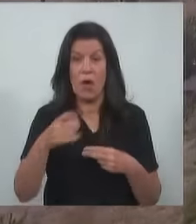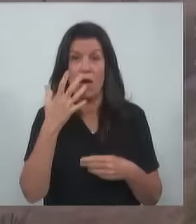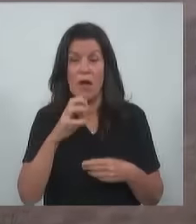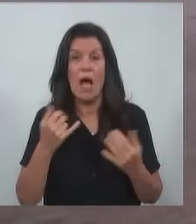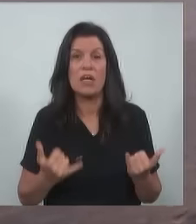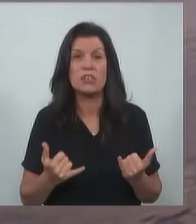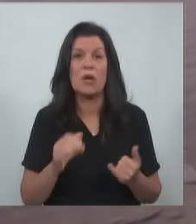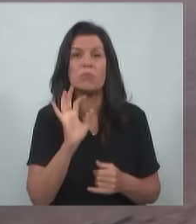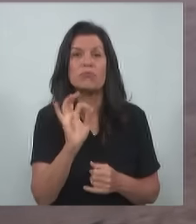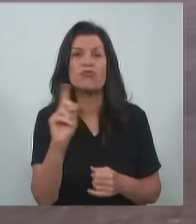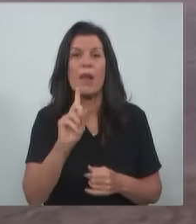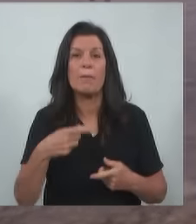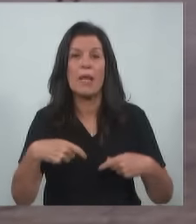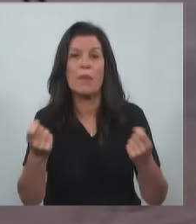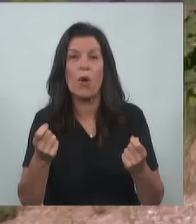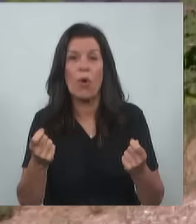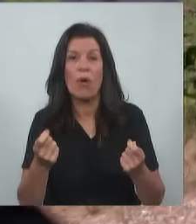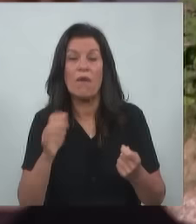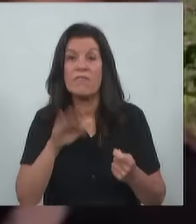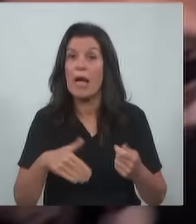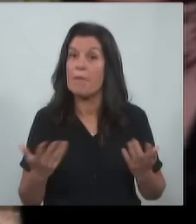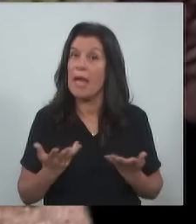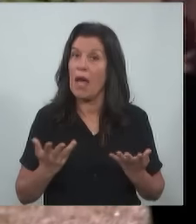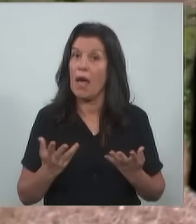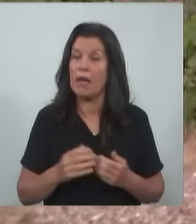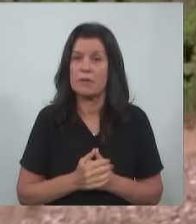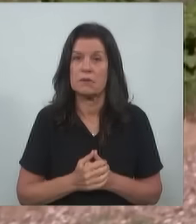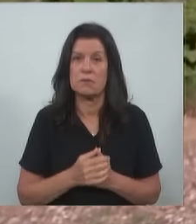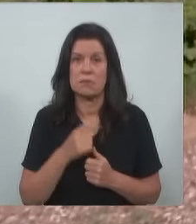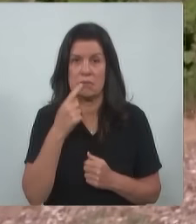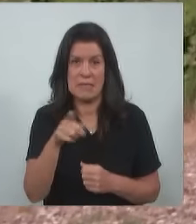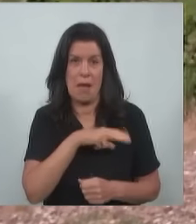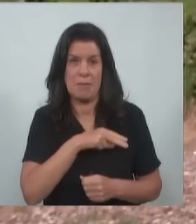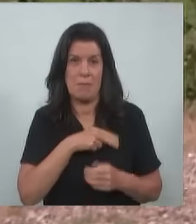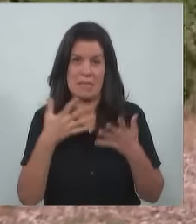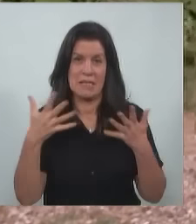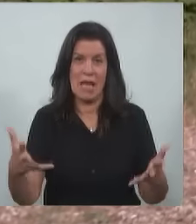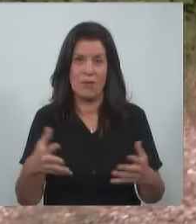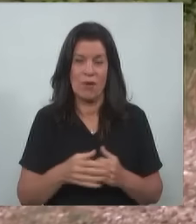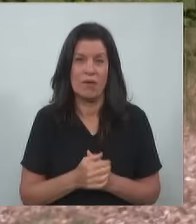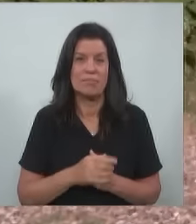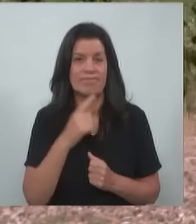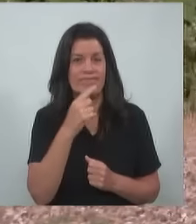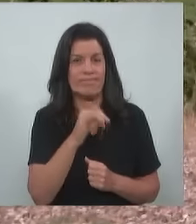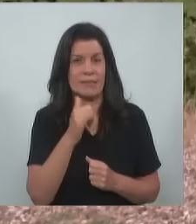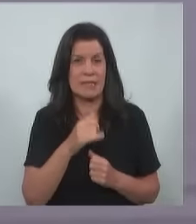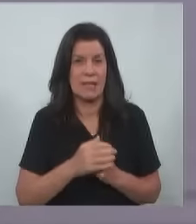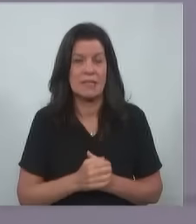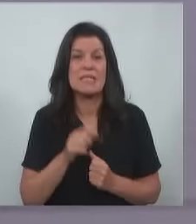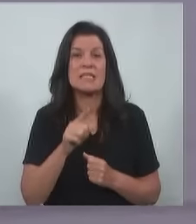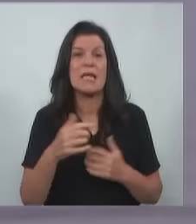ואיך. זה הפרס הגדול, נכון? זה הפרס הגדול. זה הסיפור למה כולם רוצים את